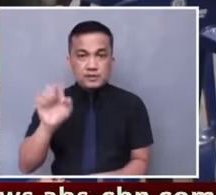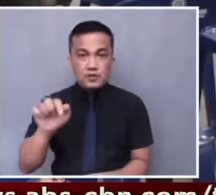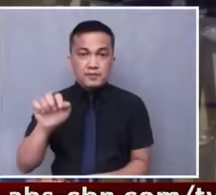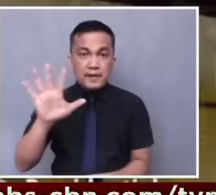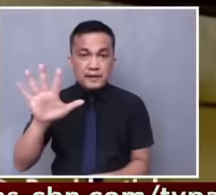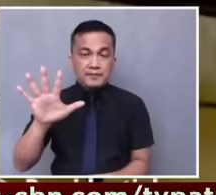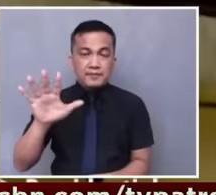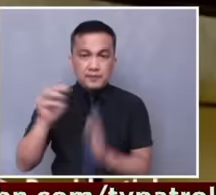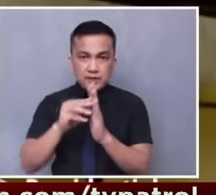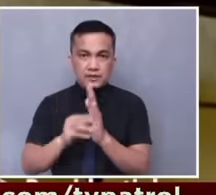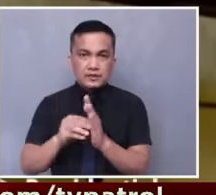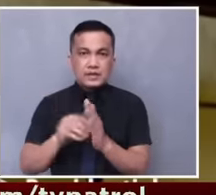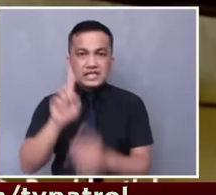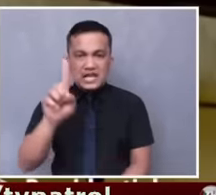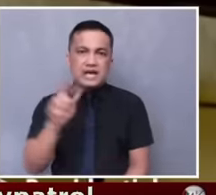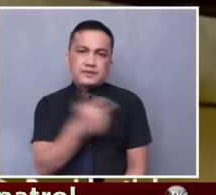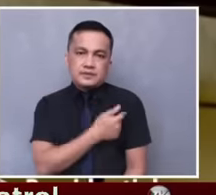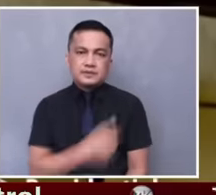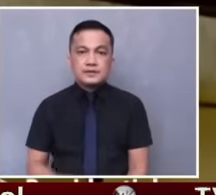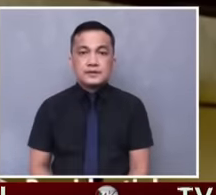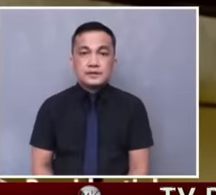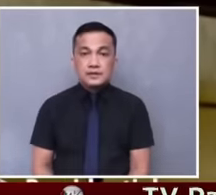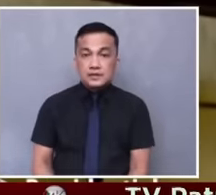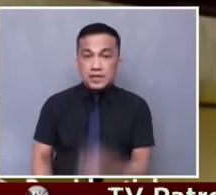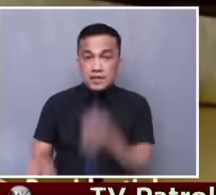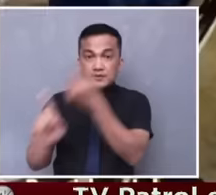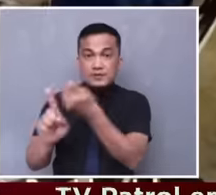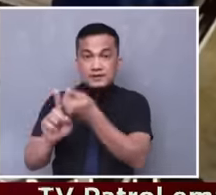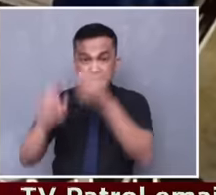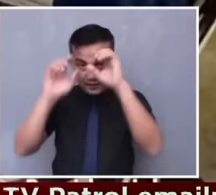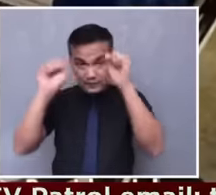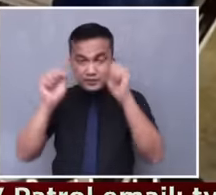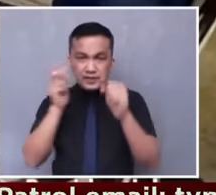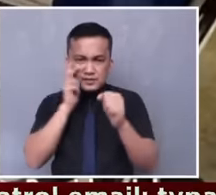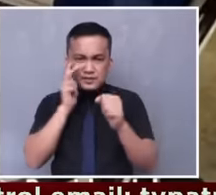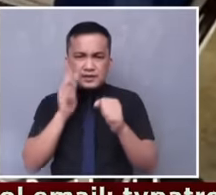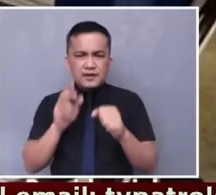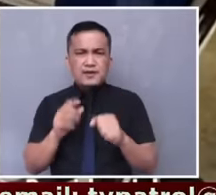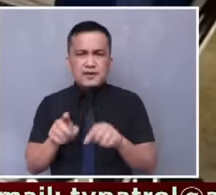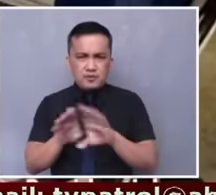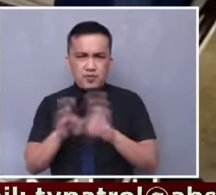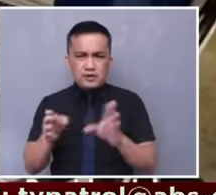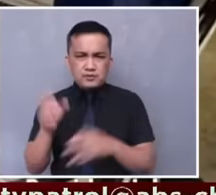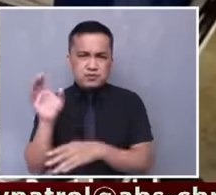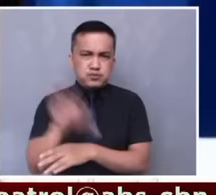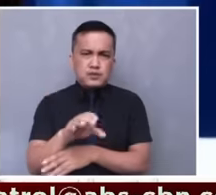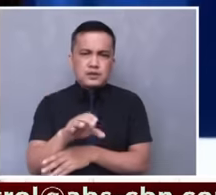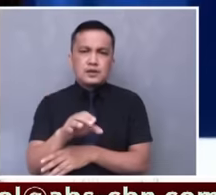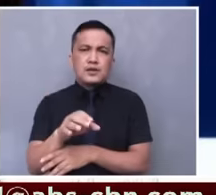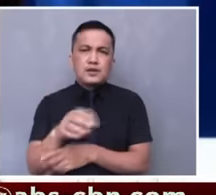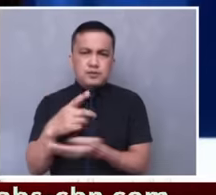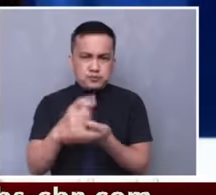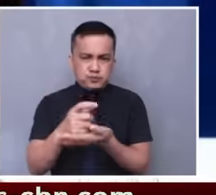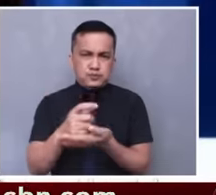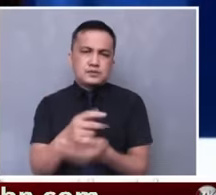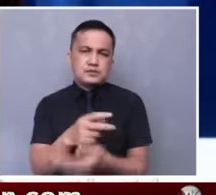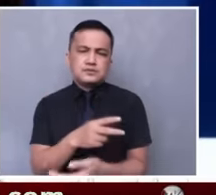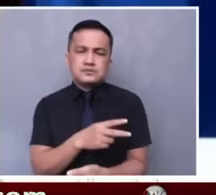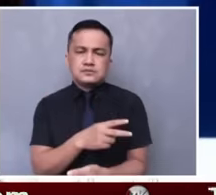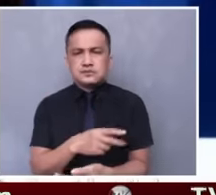unang dose. Mismong si Pangulong Rodrigo Duterte, bukas na gawing mandatory ang COVID vaccination. I may agree